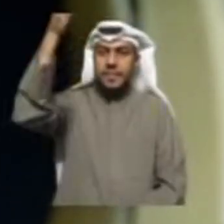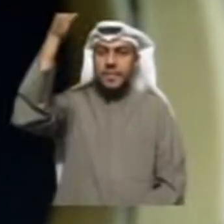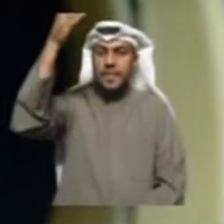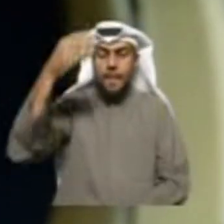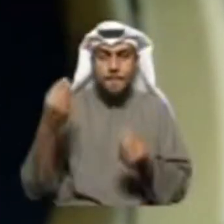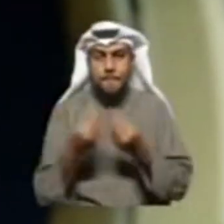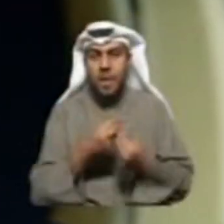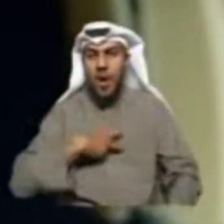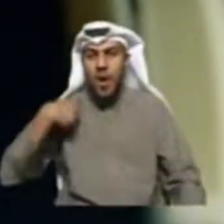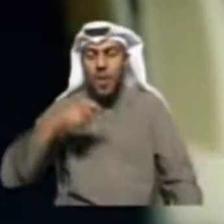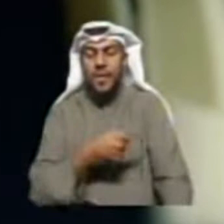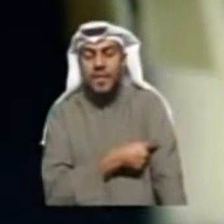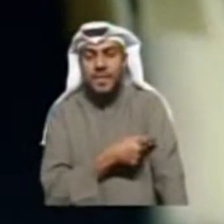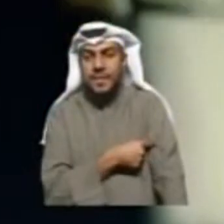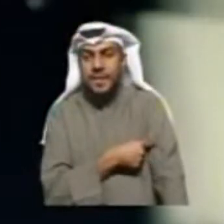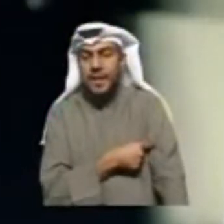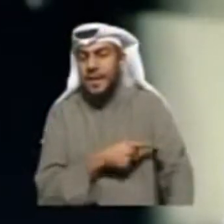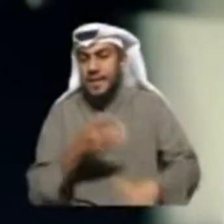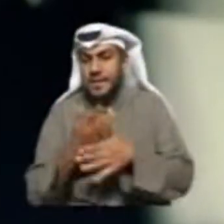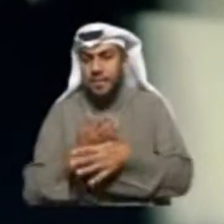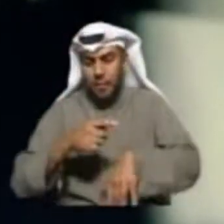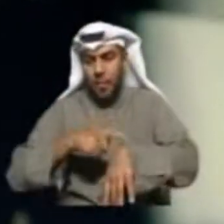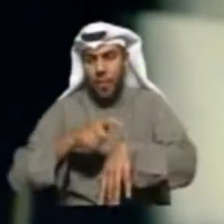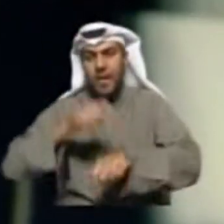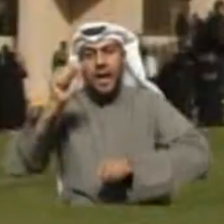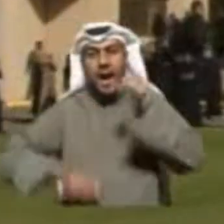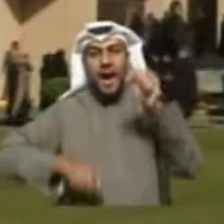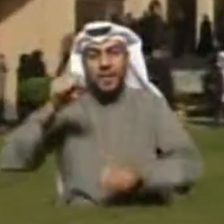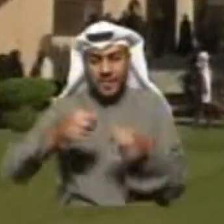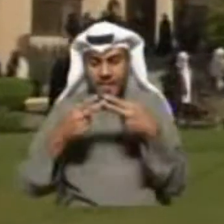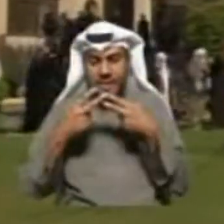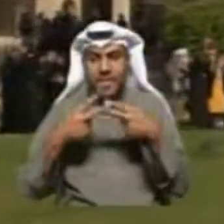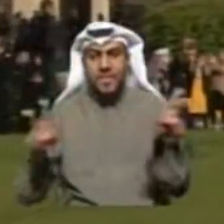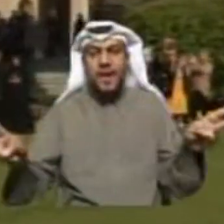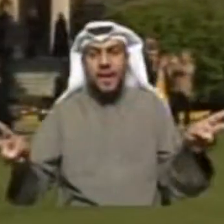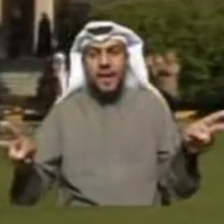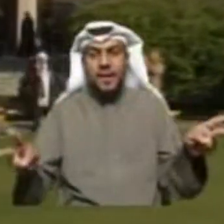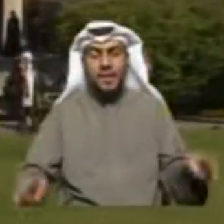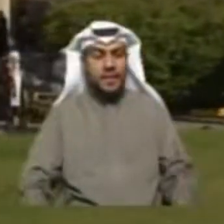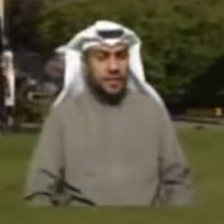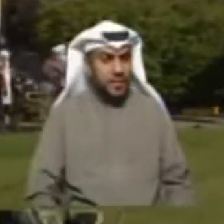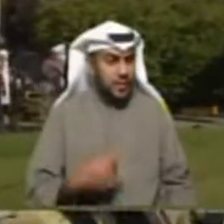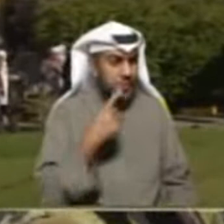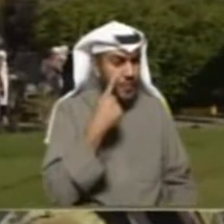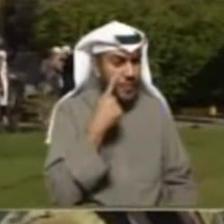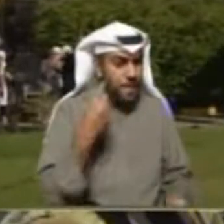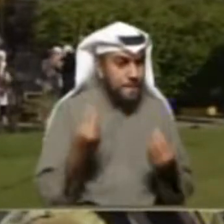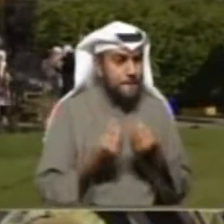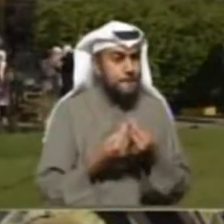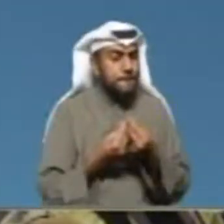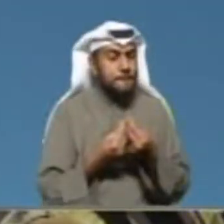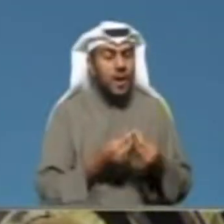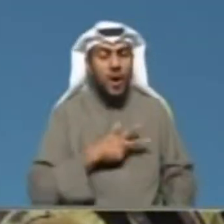الصحة الشيخ الدكتور باسل الصباح ووكيل الوزارة الدكتور مصطفى رضا والوكلاء المساعدين